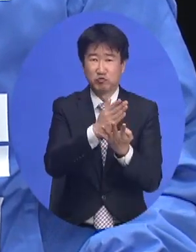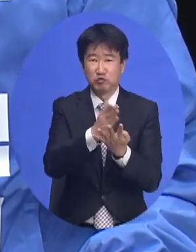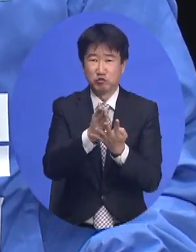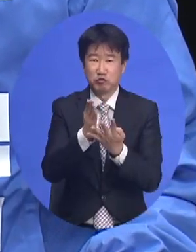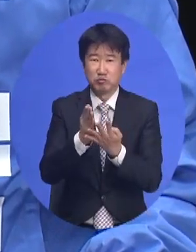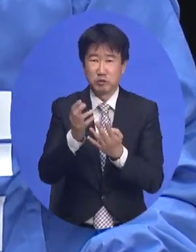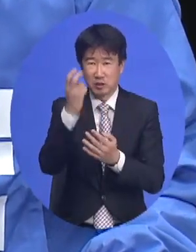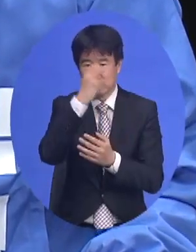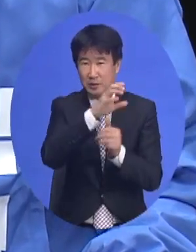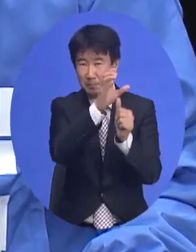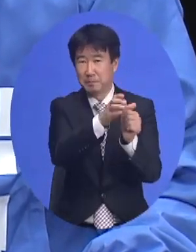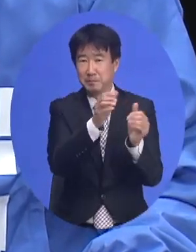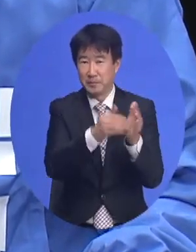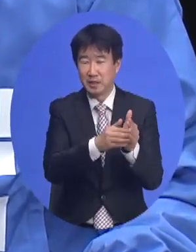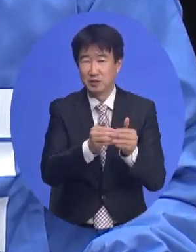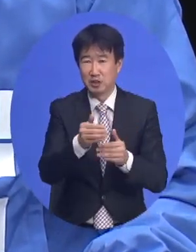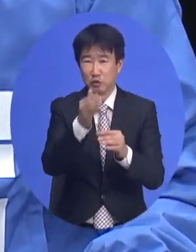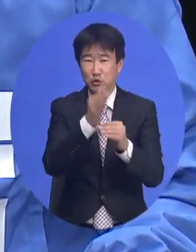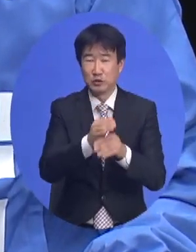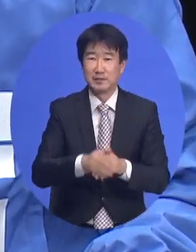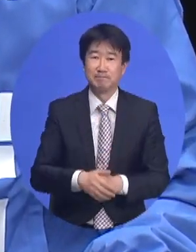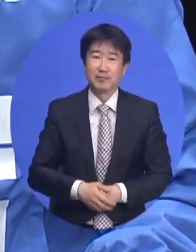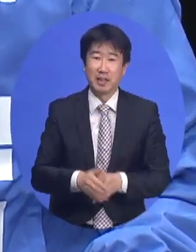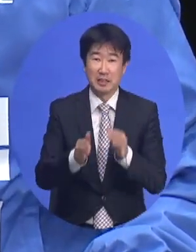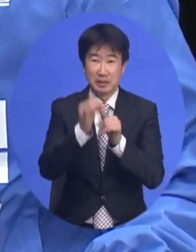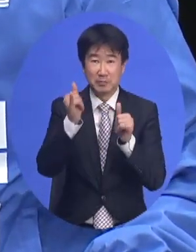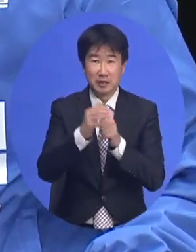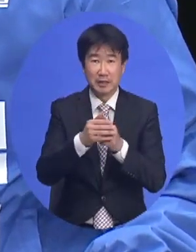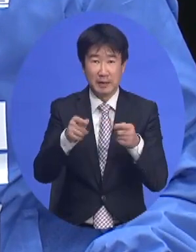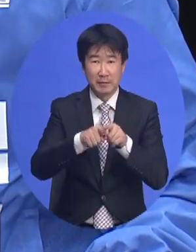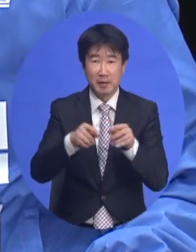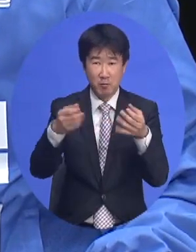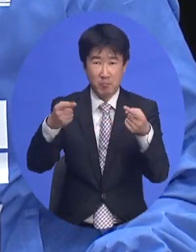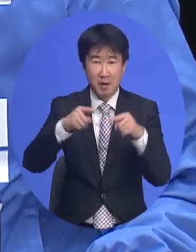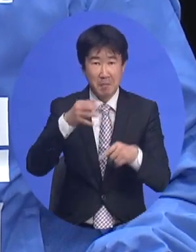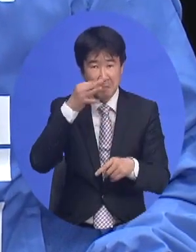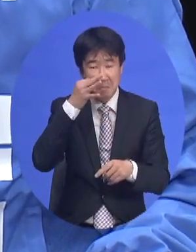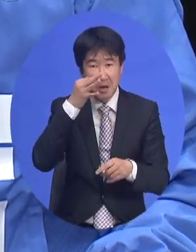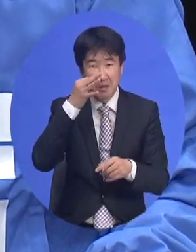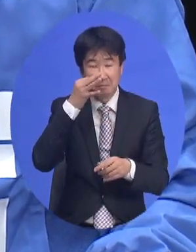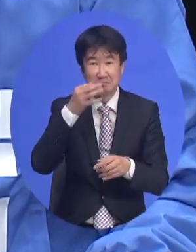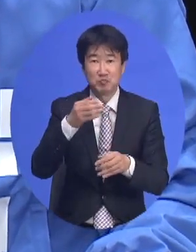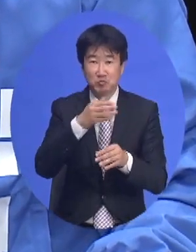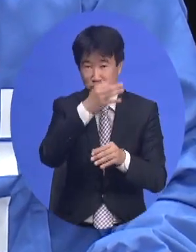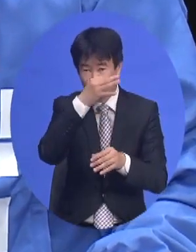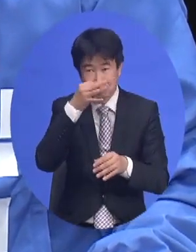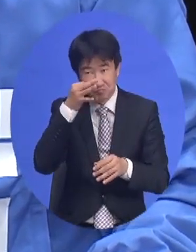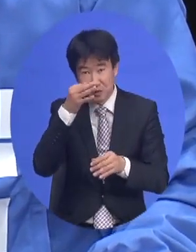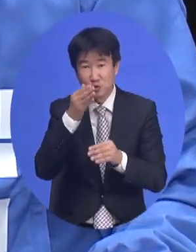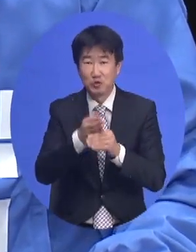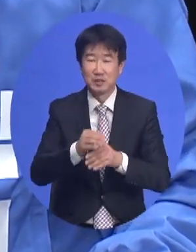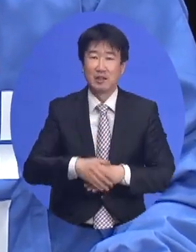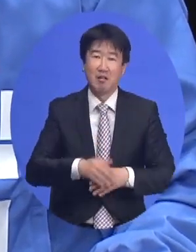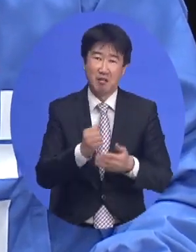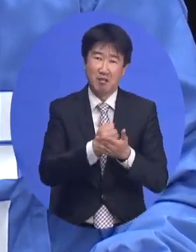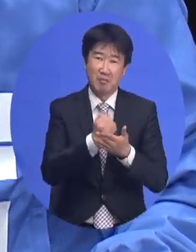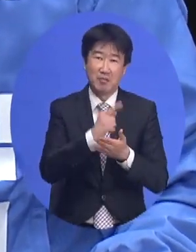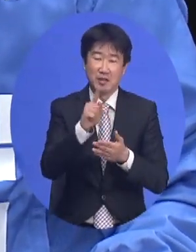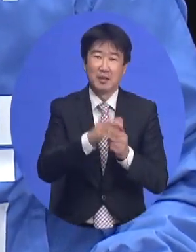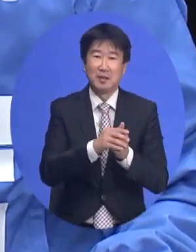진행하고 있고 그거 지역 주민들 참관하여야 합니다. 그런데 안타깝게도